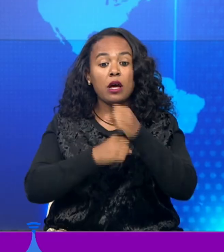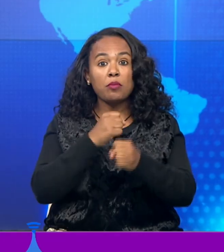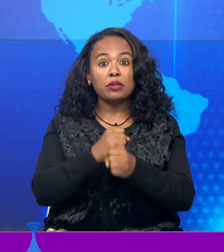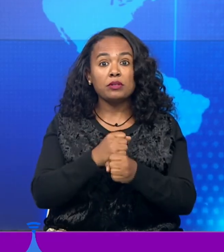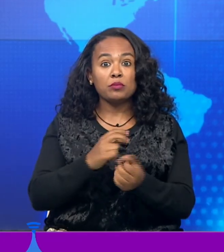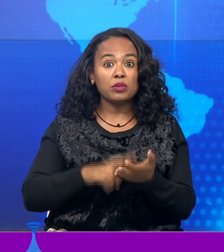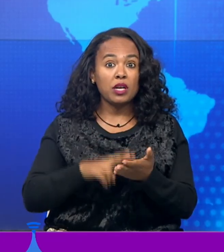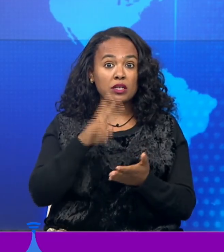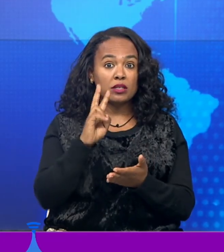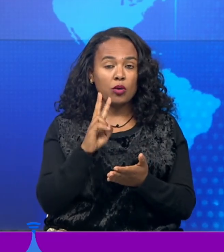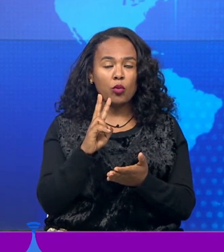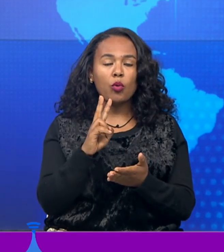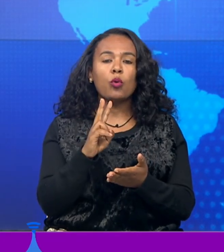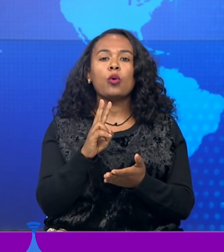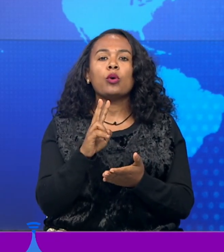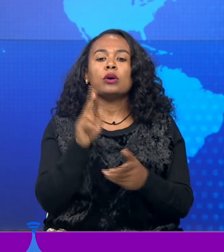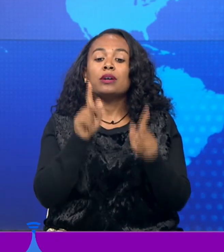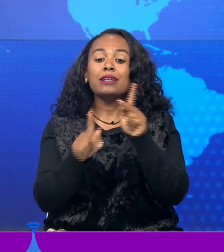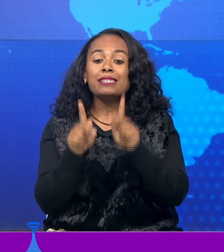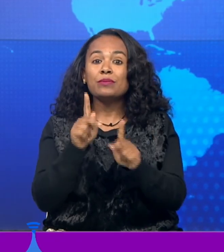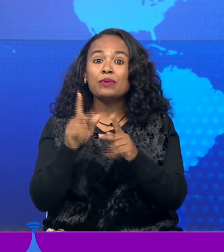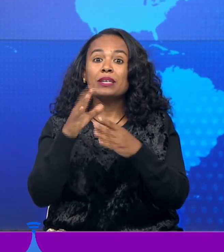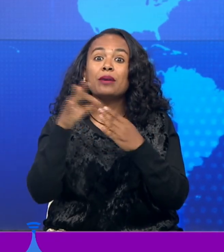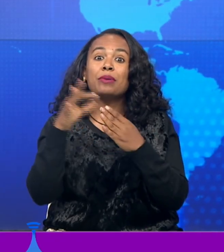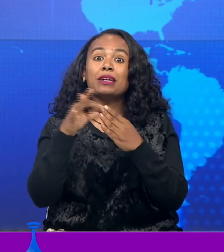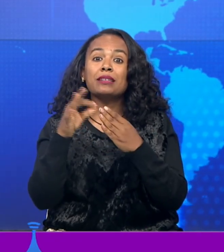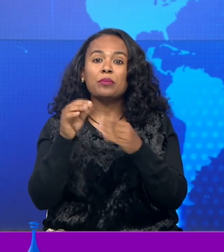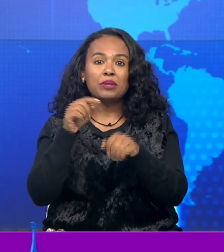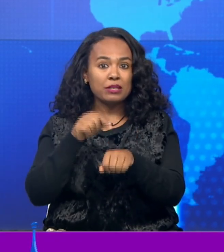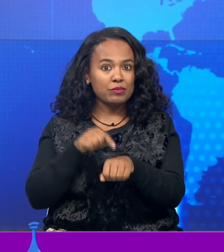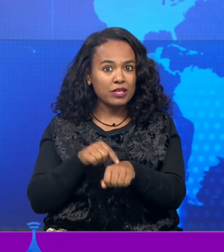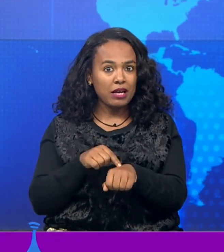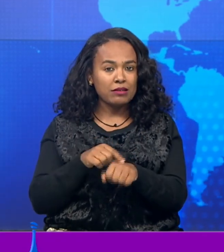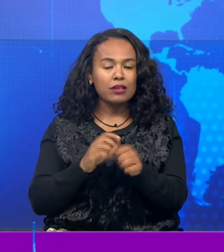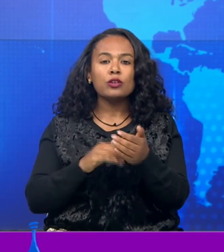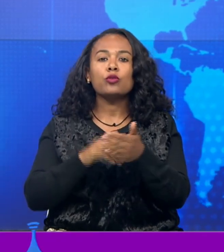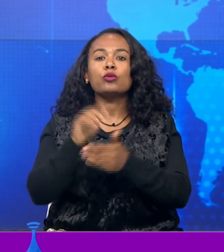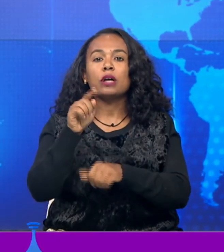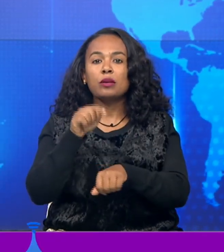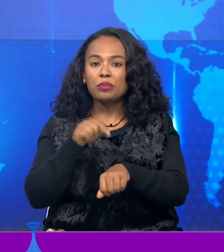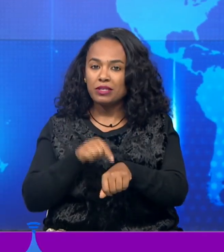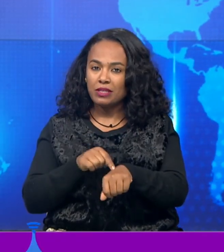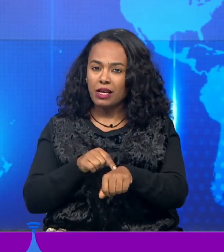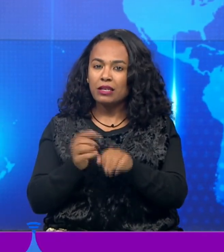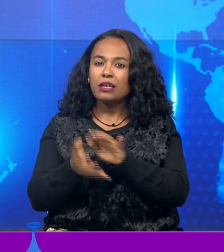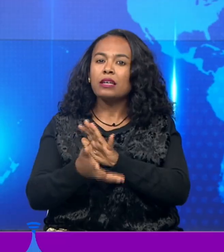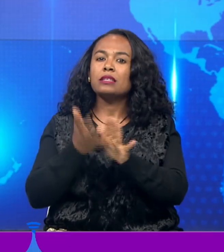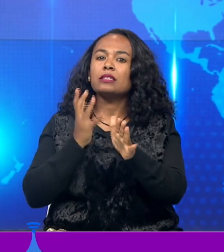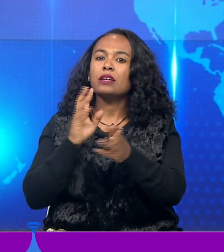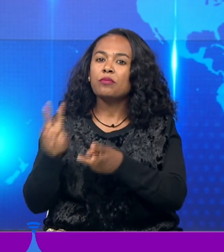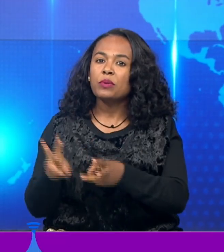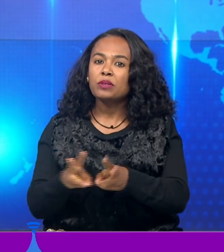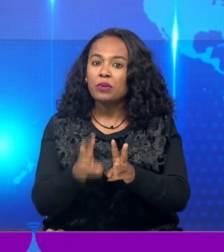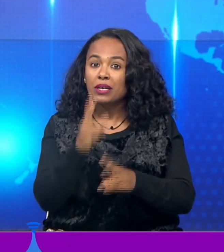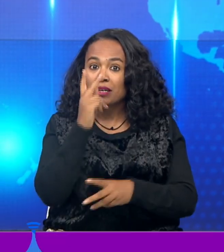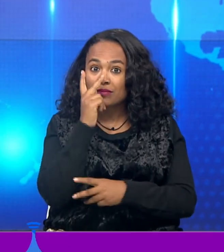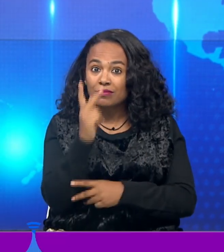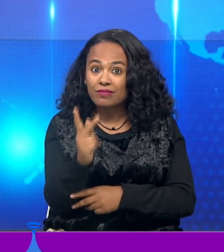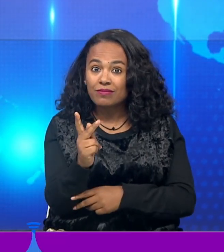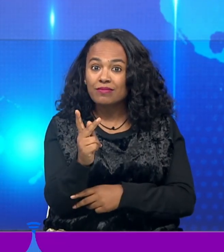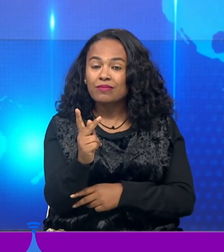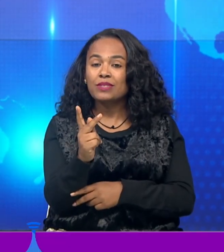እኮ ህዝብ የመረጠበትንም ሰዓት የወጣንበትንም ሰዓት የተሰለፈበትንም መንገድ ብታየው